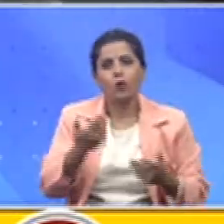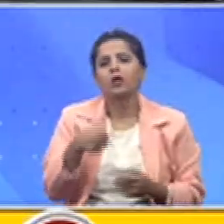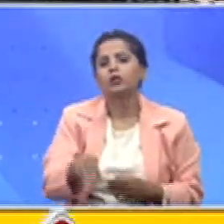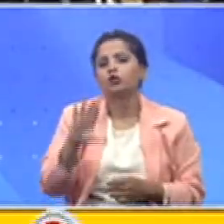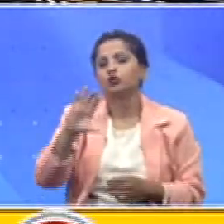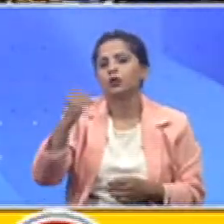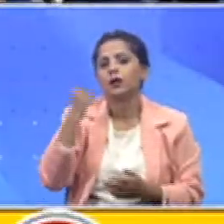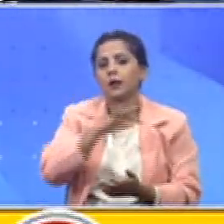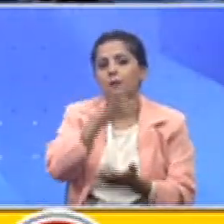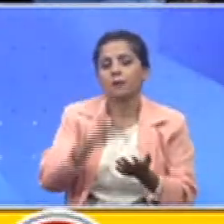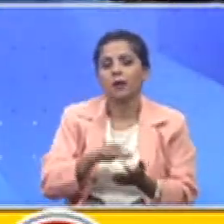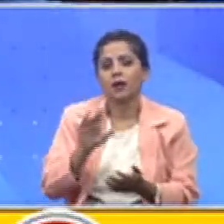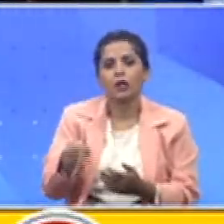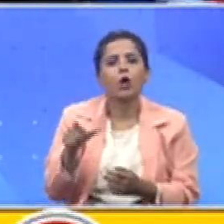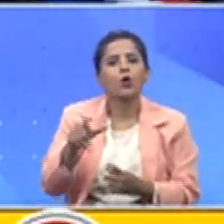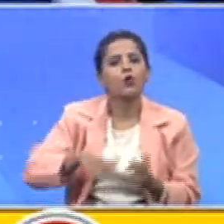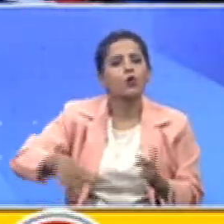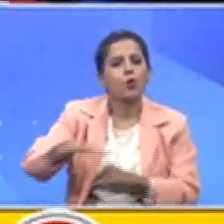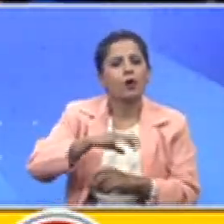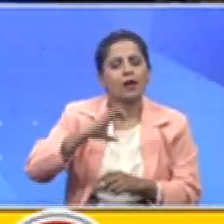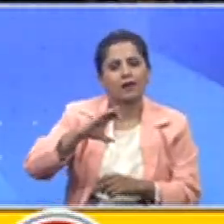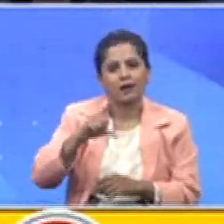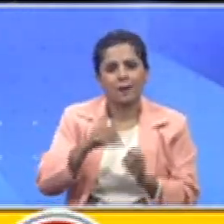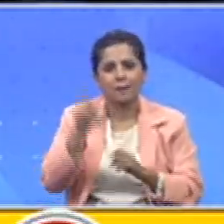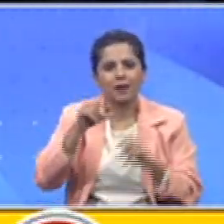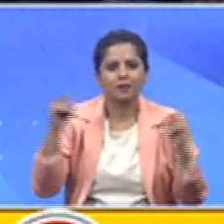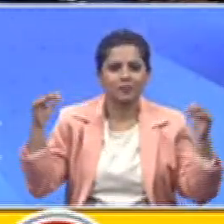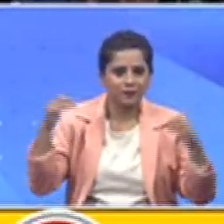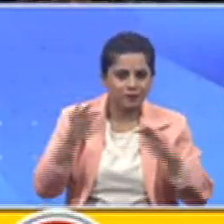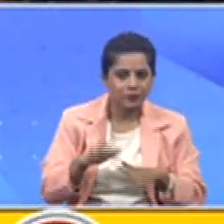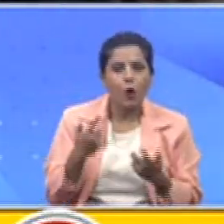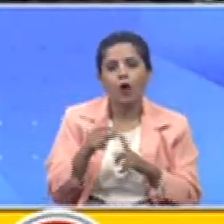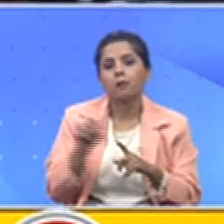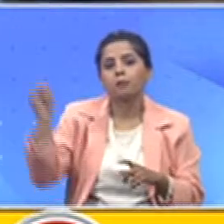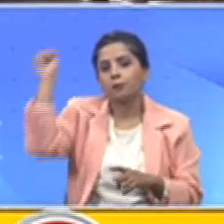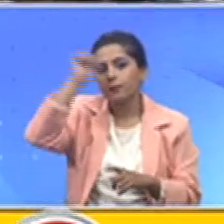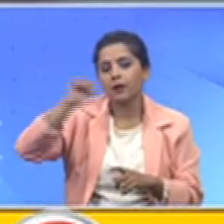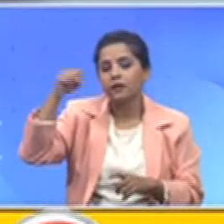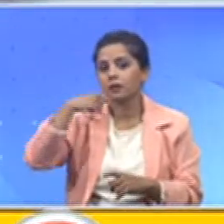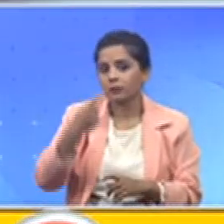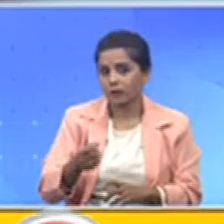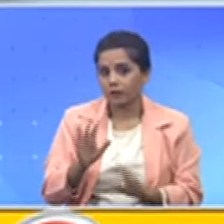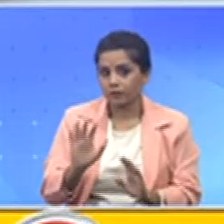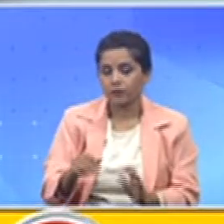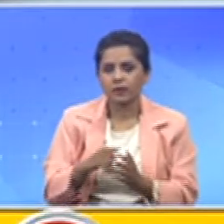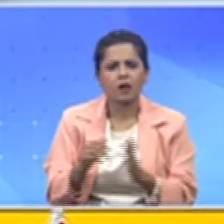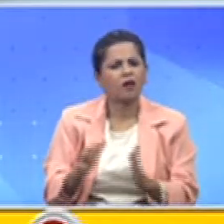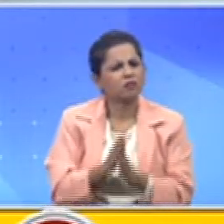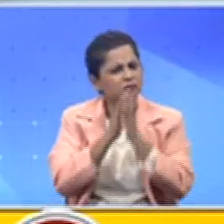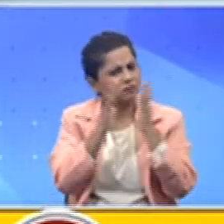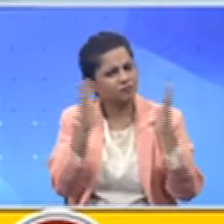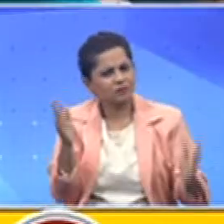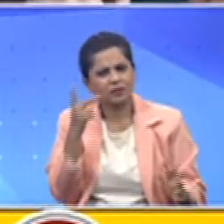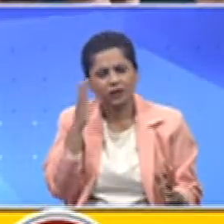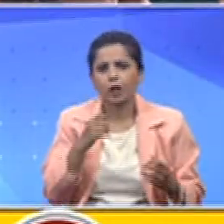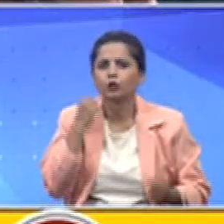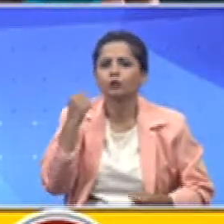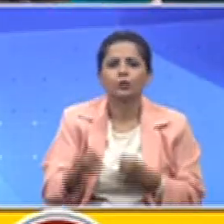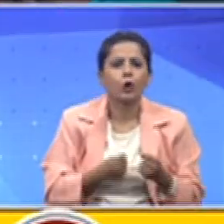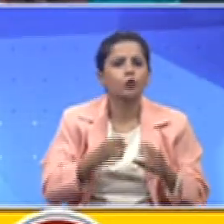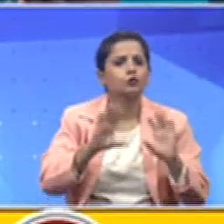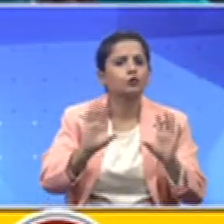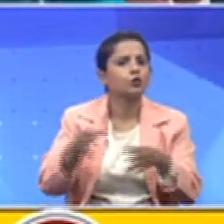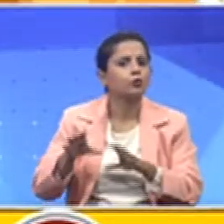के लोकल क्लब हो और पंजाब में ढेर सारे स्पोर्ट्स ग्रुप्स